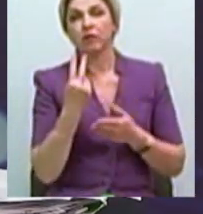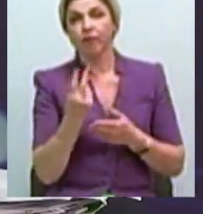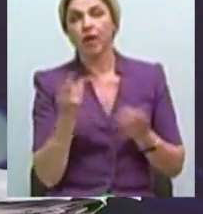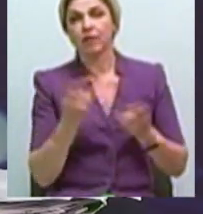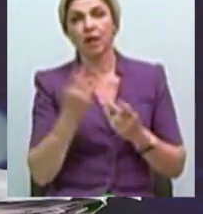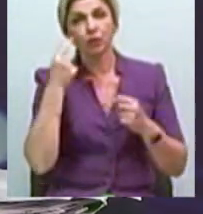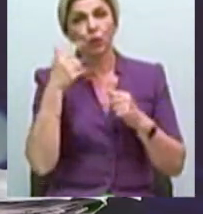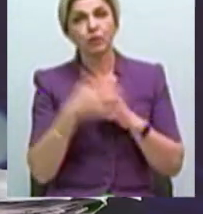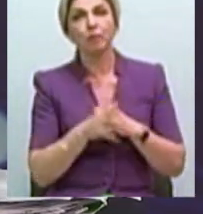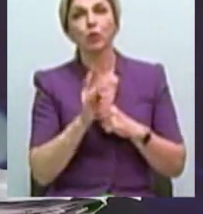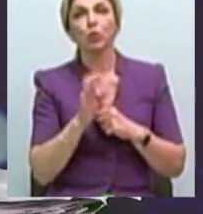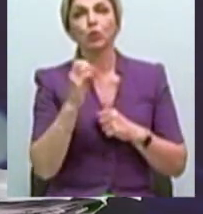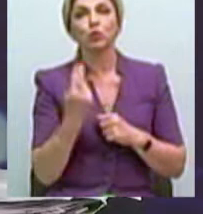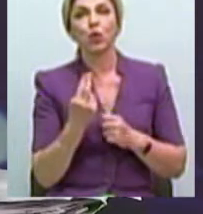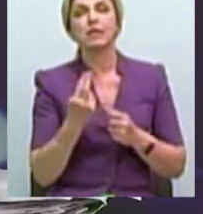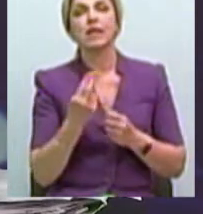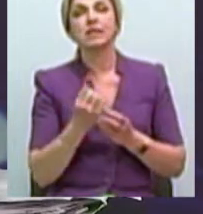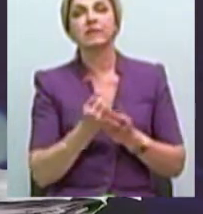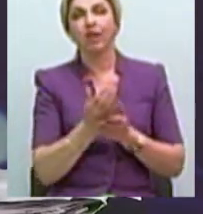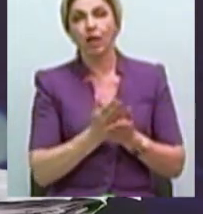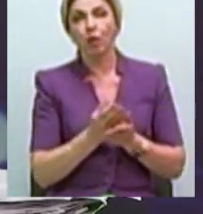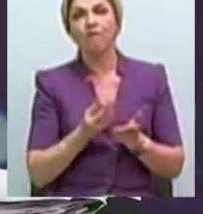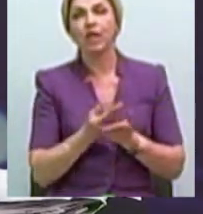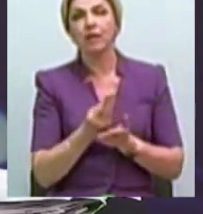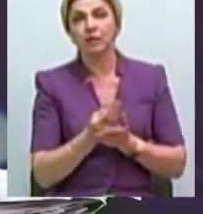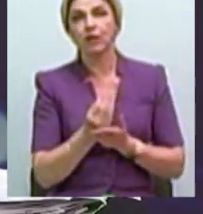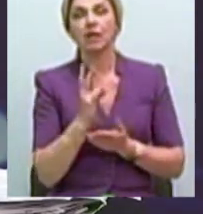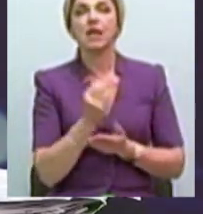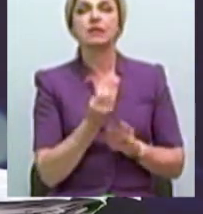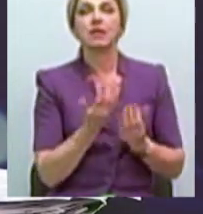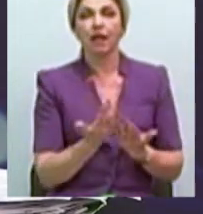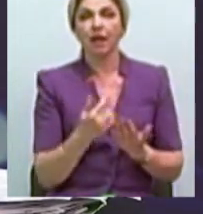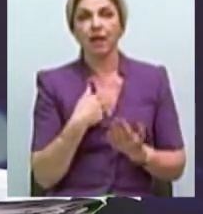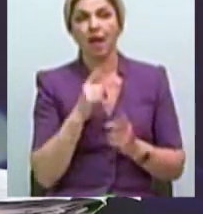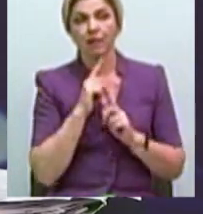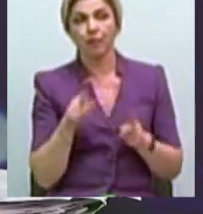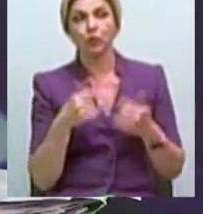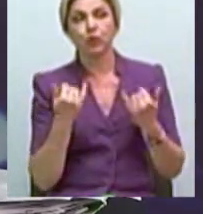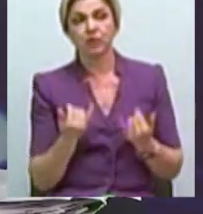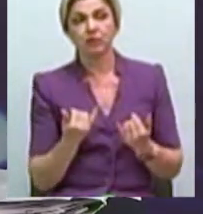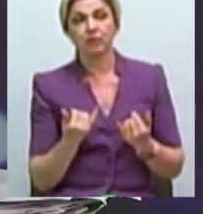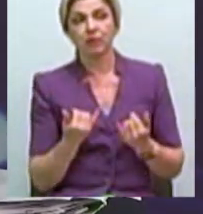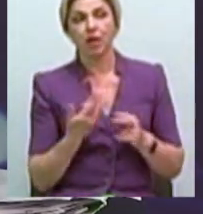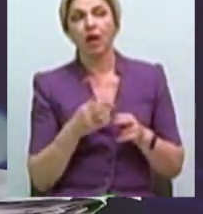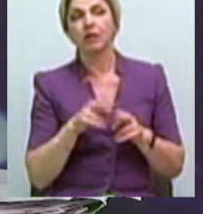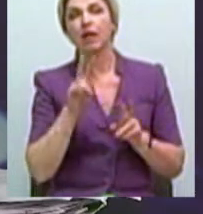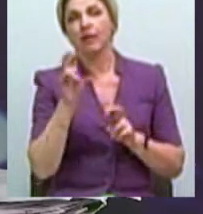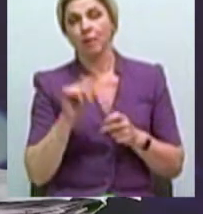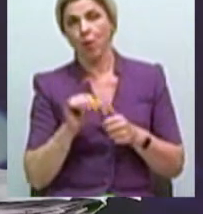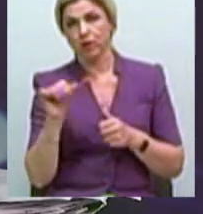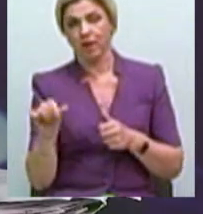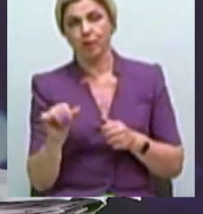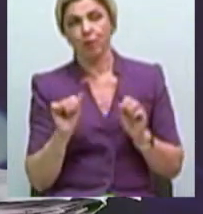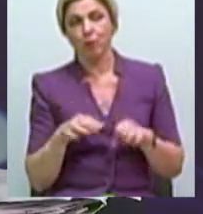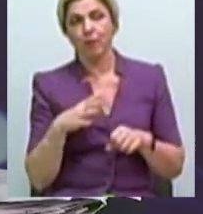розуміти, хто соціальну сферу фінансує, наскільки, хто наскільки. Я не буду сьогодні, цю тему, це окремо вважаю,